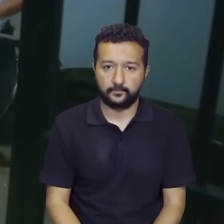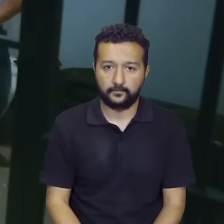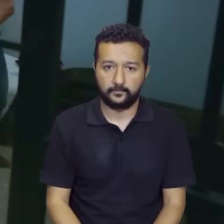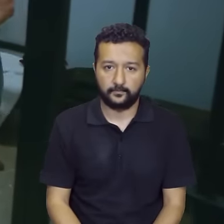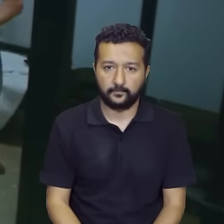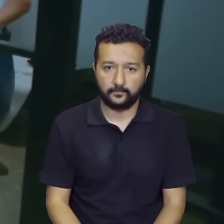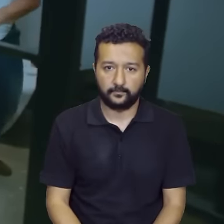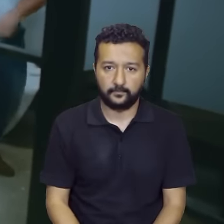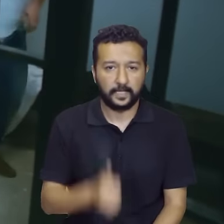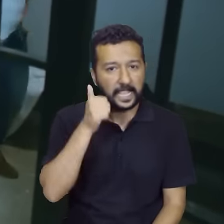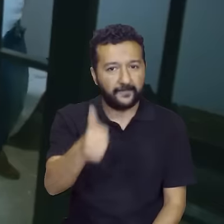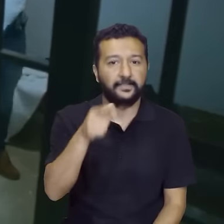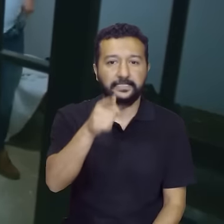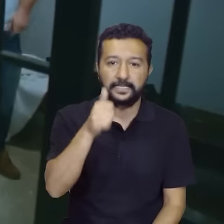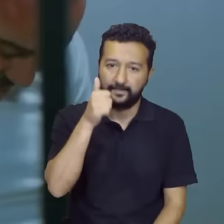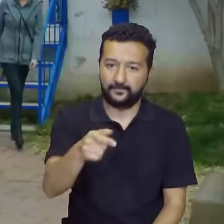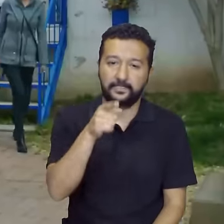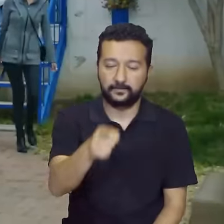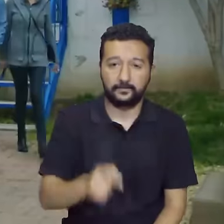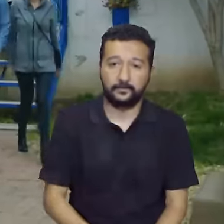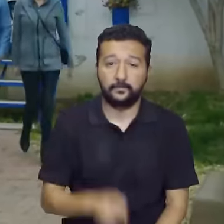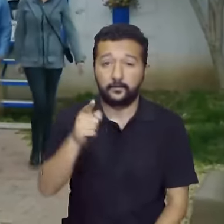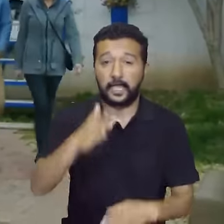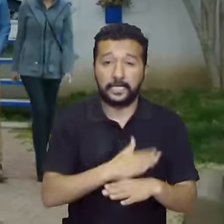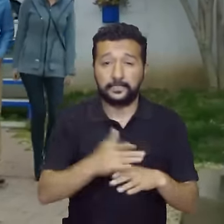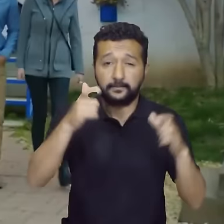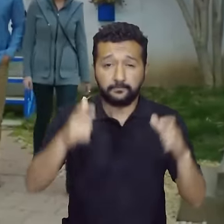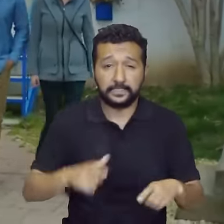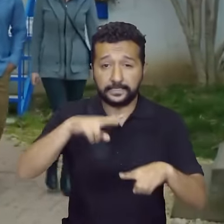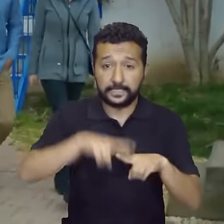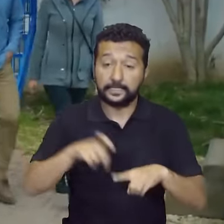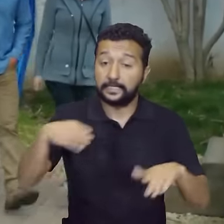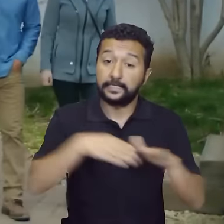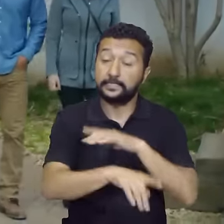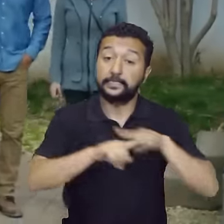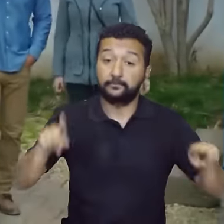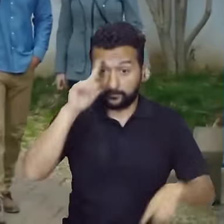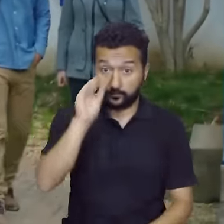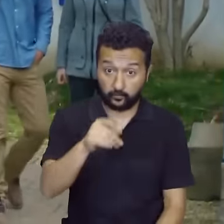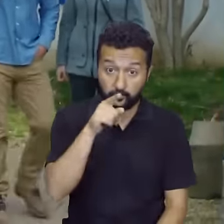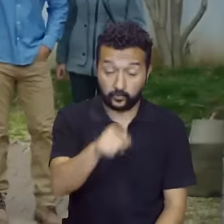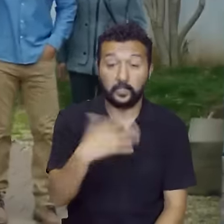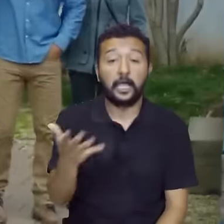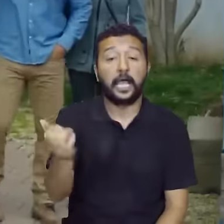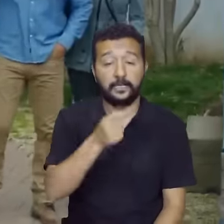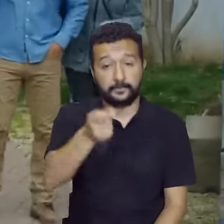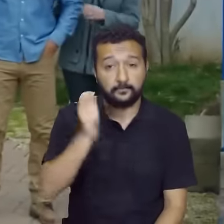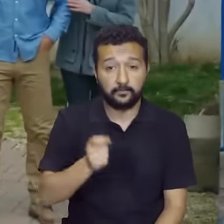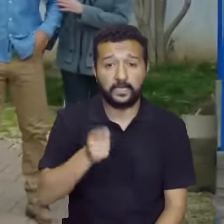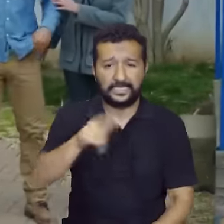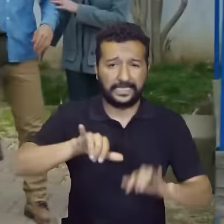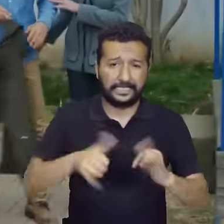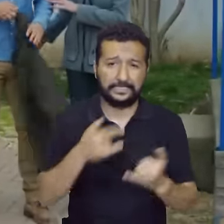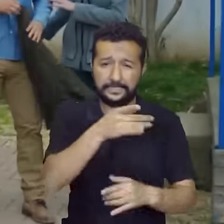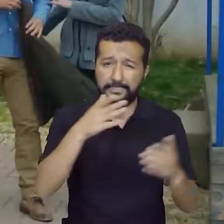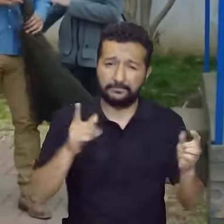çekerken Süleyman'ın eline vurdu. Aferin sana, aferin. O Itırlar bahçeye girdiler. Bir sandalye bile aldırmam buraya, biliyor musun? Alacaksın. Allah